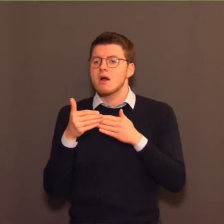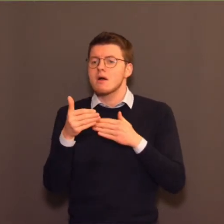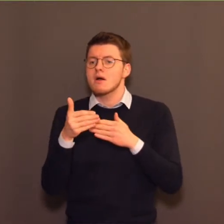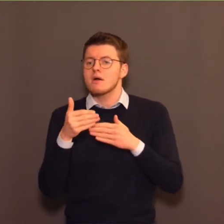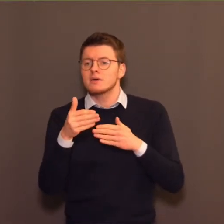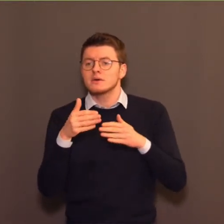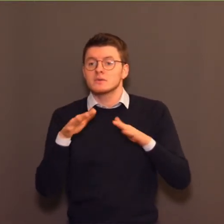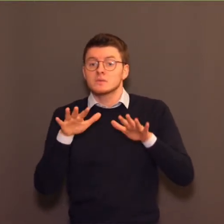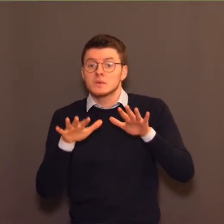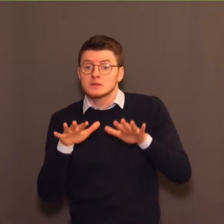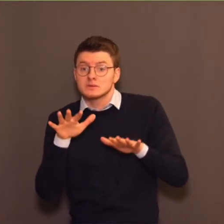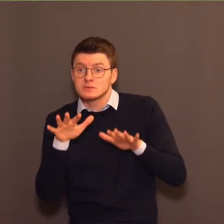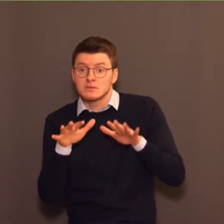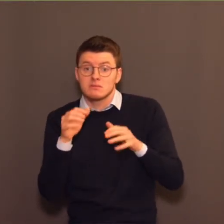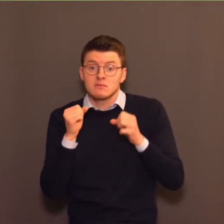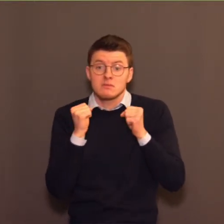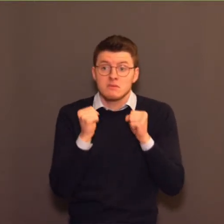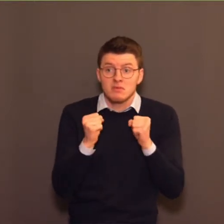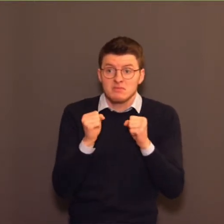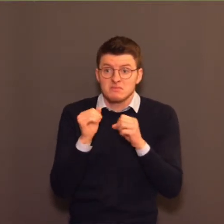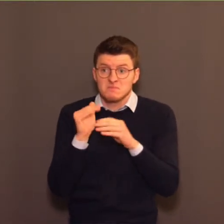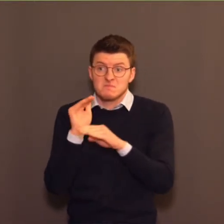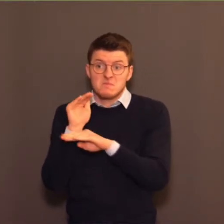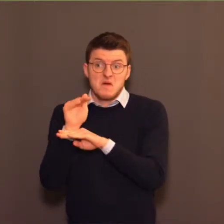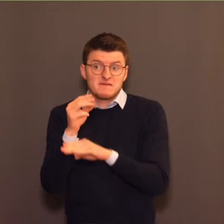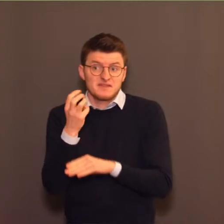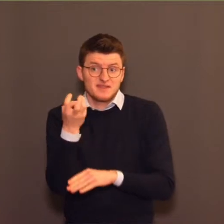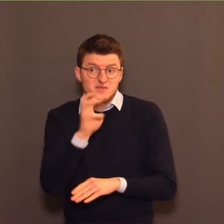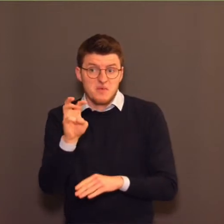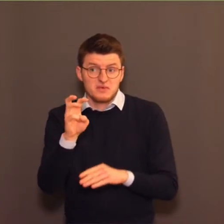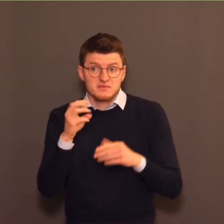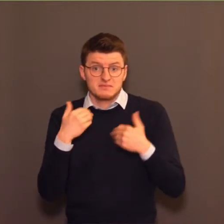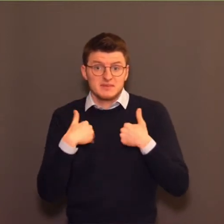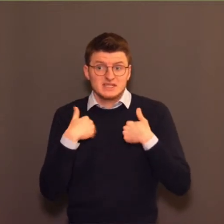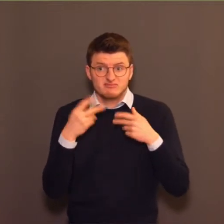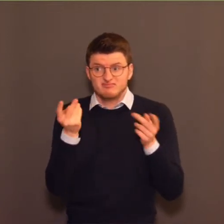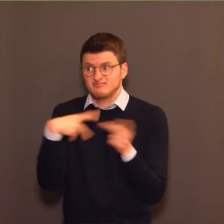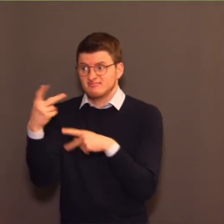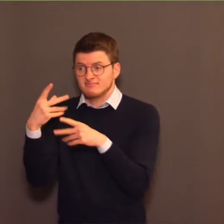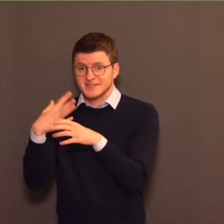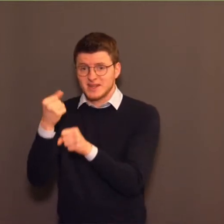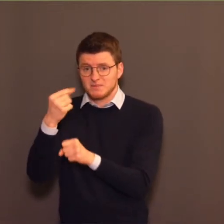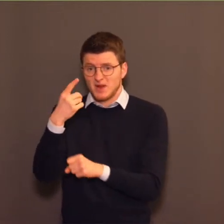de kaap van de 300 nieuwe ziekenhuisopnames per dag overschrijden.